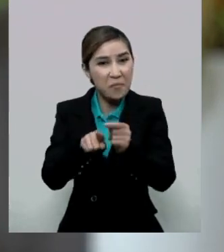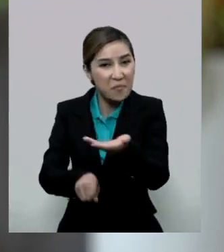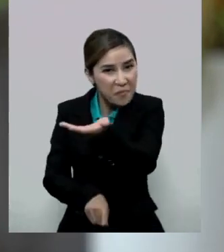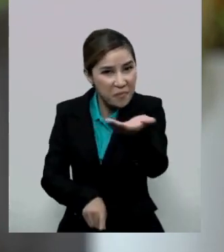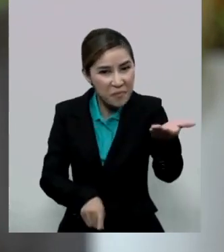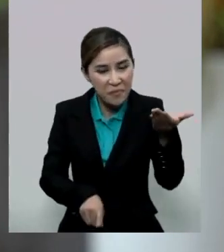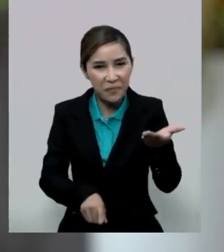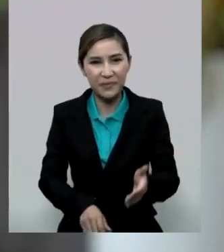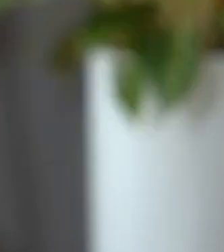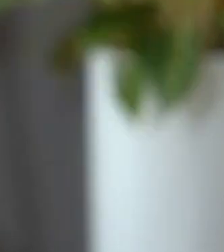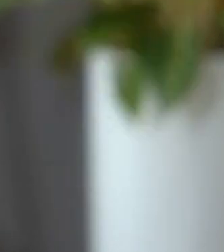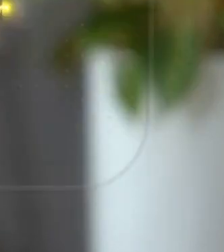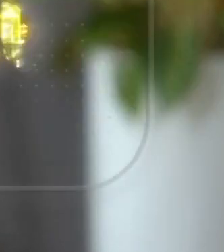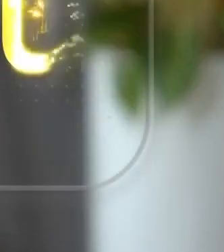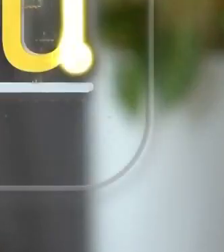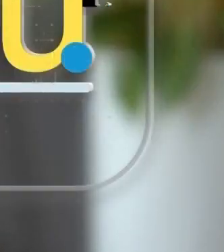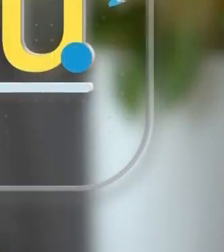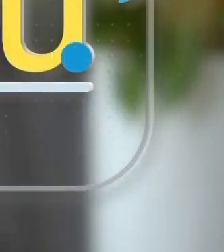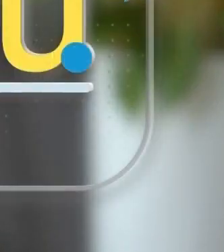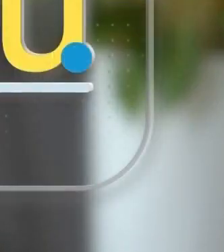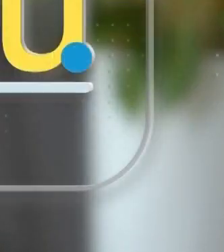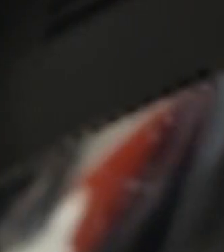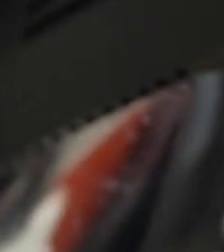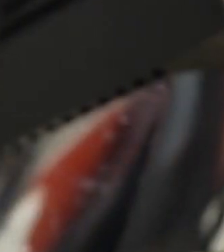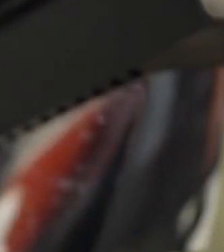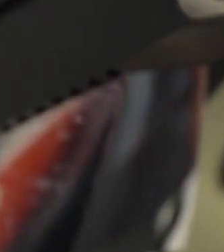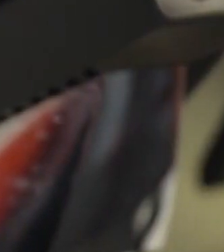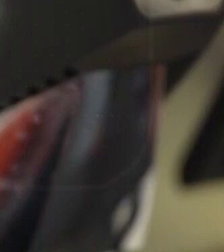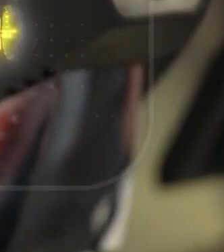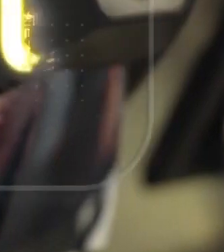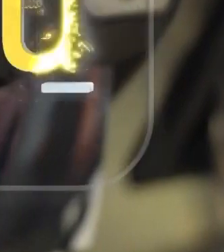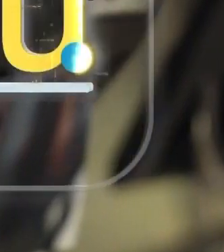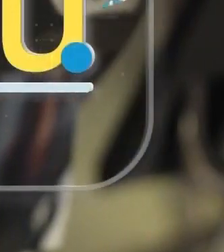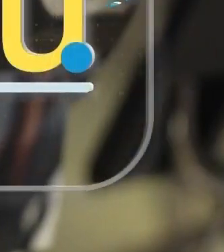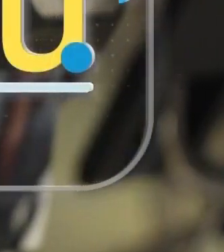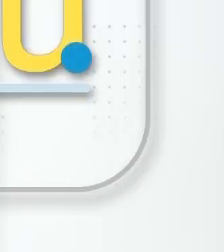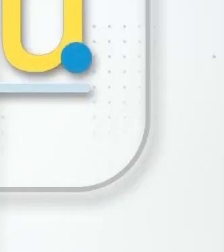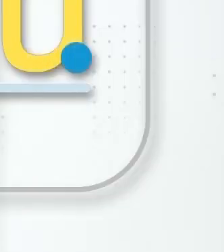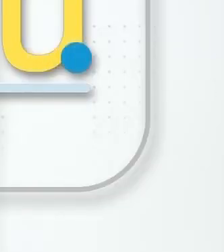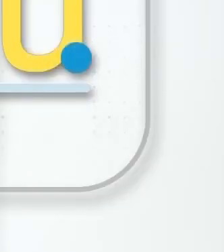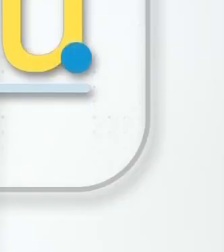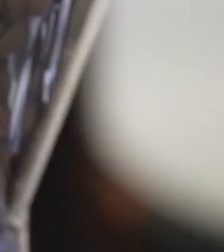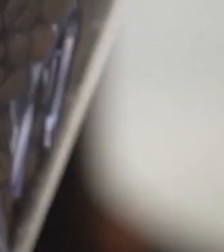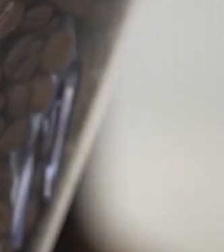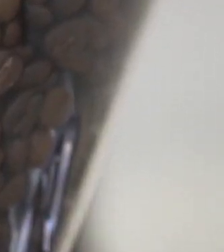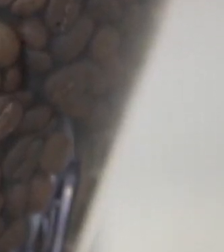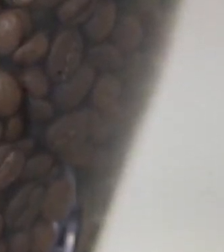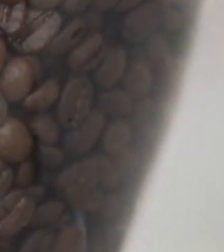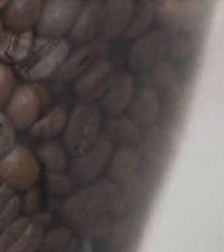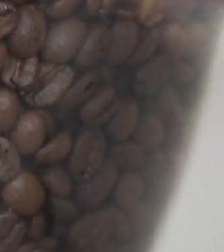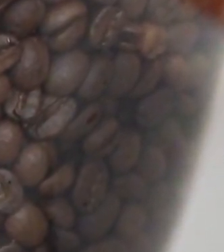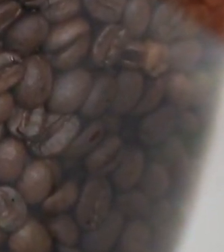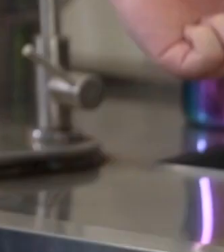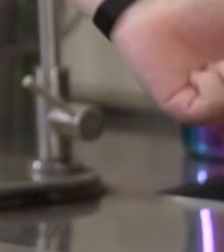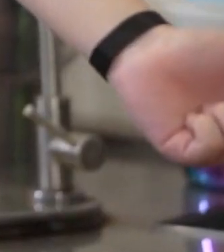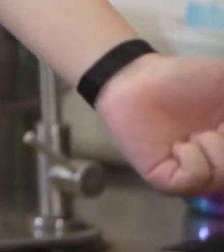หมือนพี่ๆมั้ยนะคะ ขึ้นโลโก้รายการสุขใจไปด้วยกันขึ้นโลโก้รายการสุขใจไปด้วยกันเมล็ดกาแฟอยู่